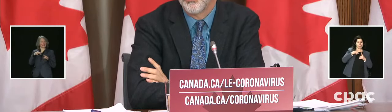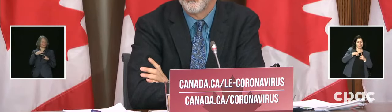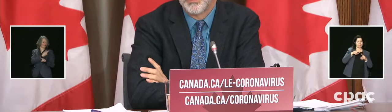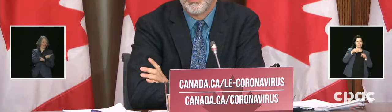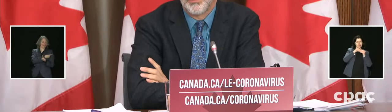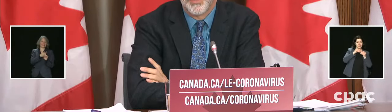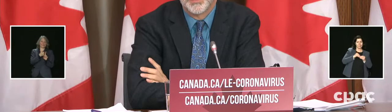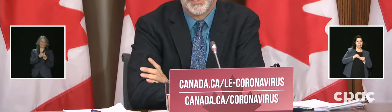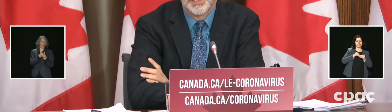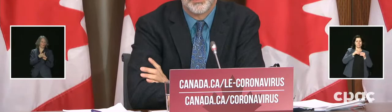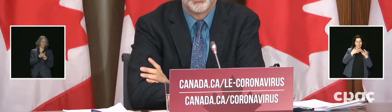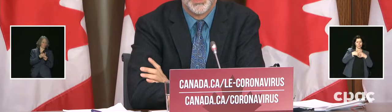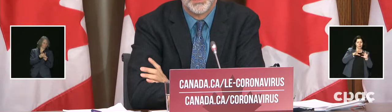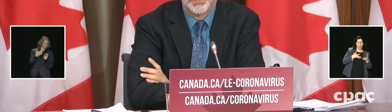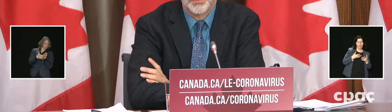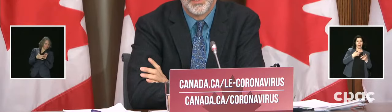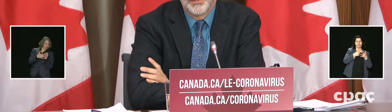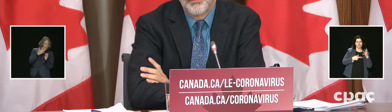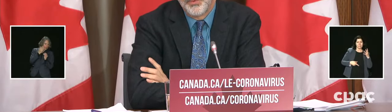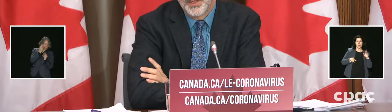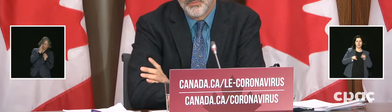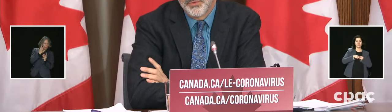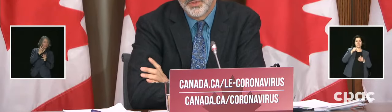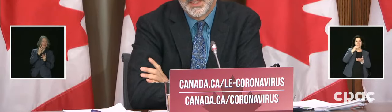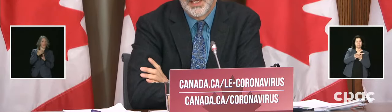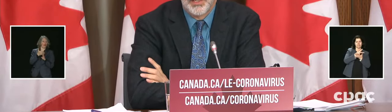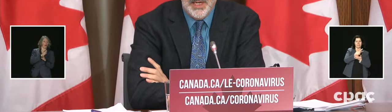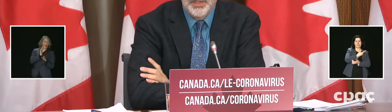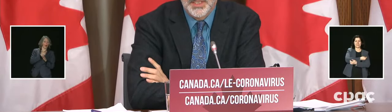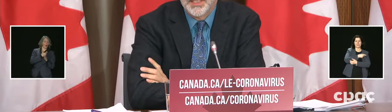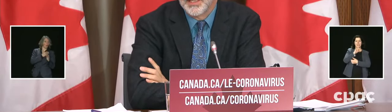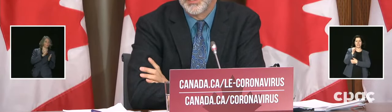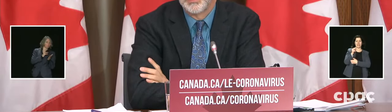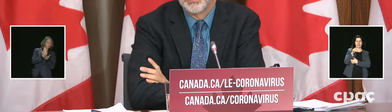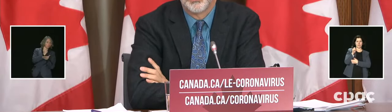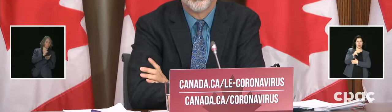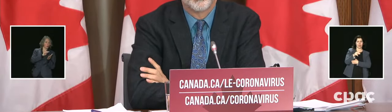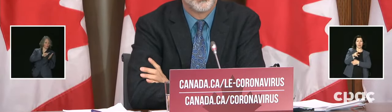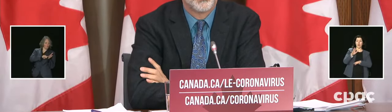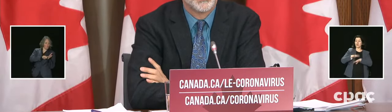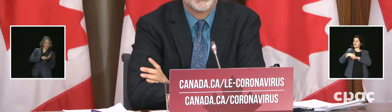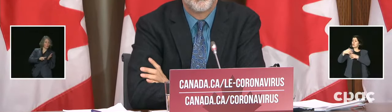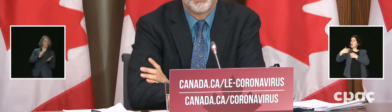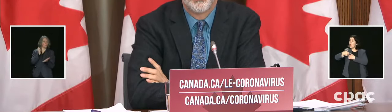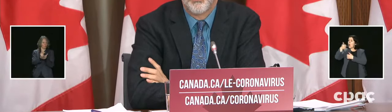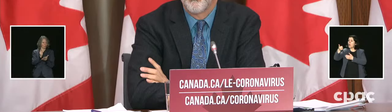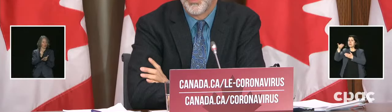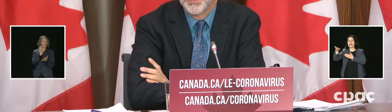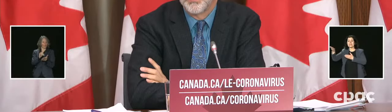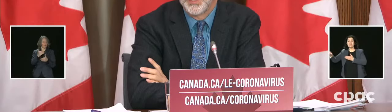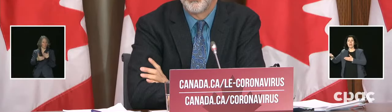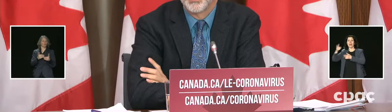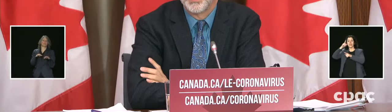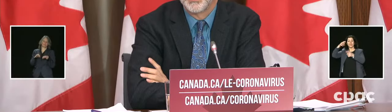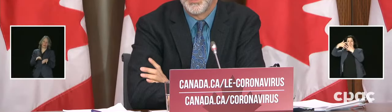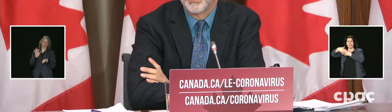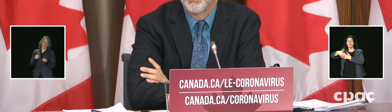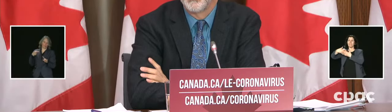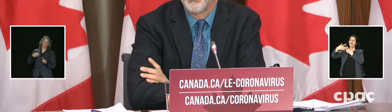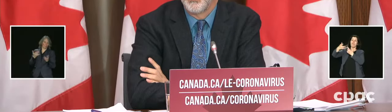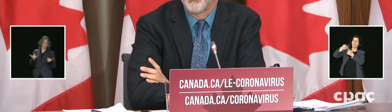Canada d'approuver le vaccin de Janssen. Puis, comme je vous dis, la logistique et les autres aspects vont pouvoir être expliqués plus